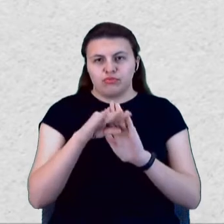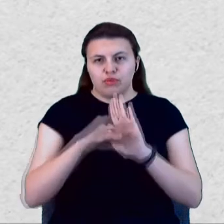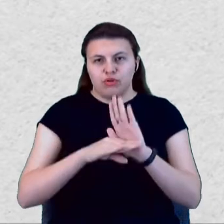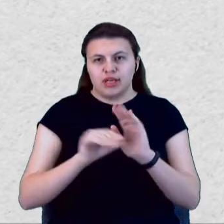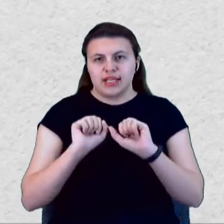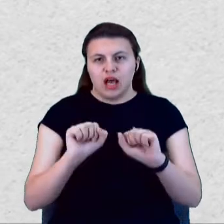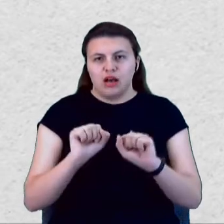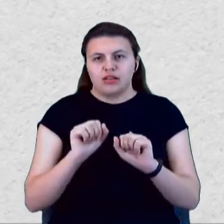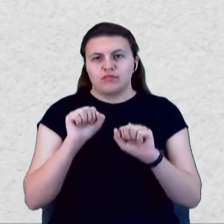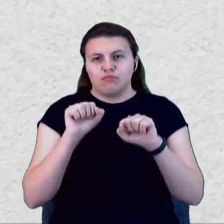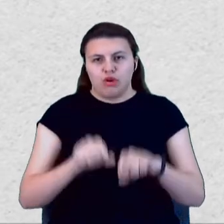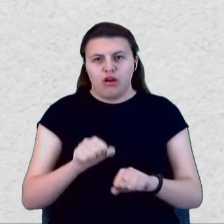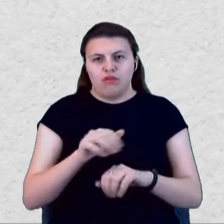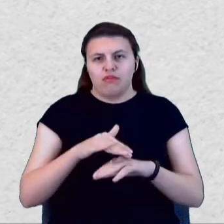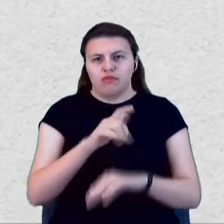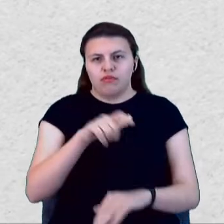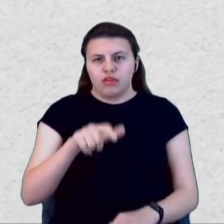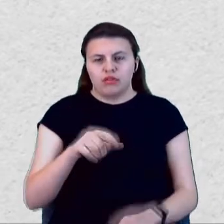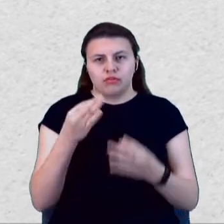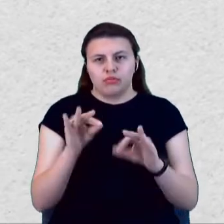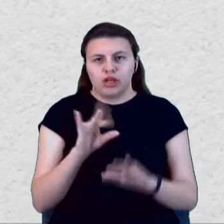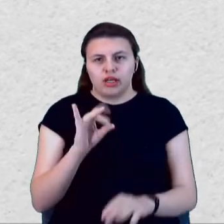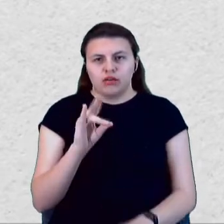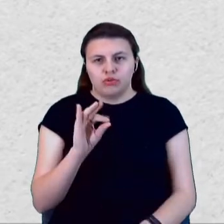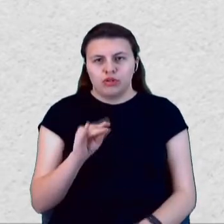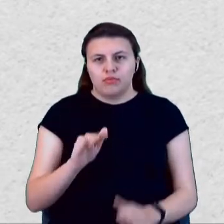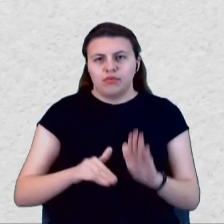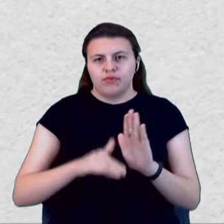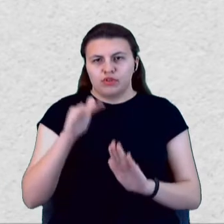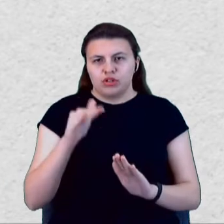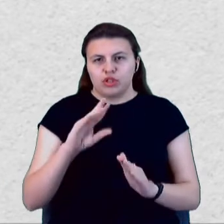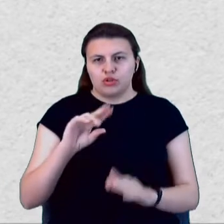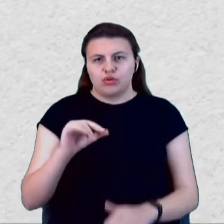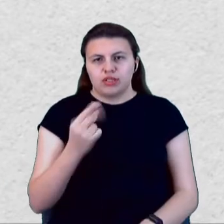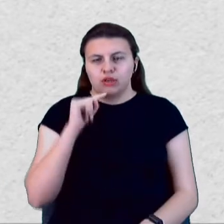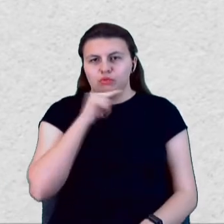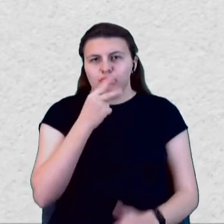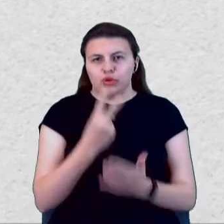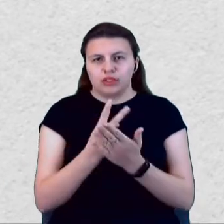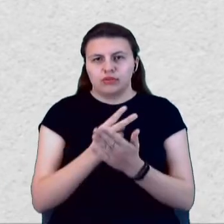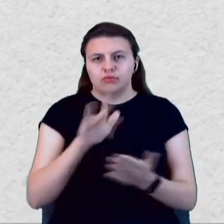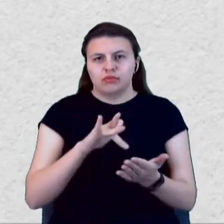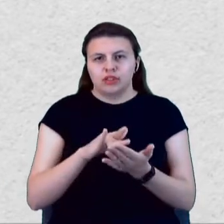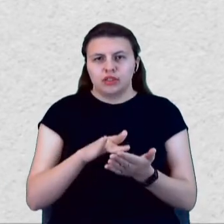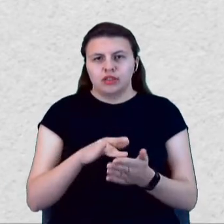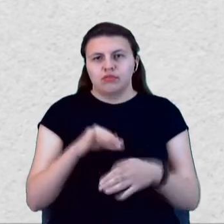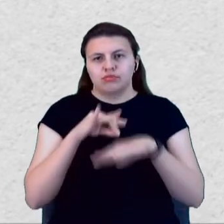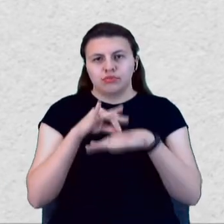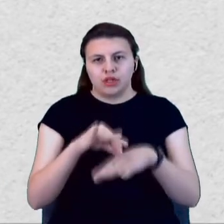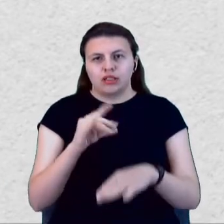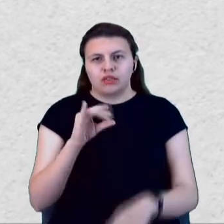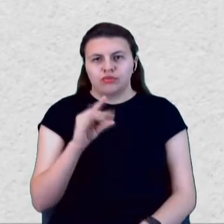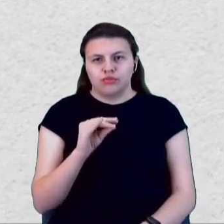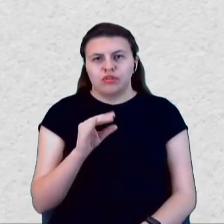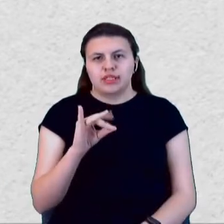громадян і недопущення радикалізму, підвищення соціально-економічних показників міста, сприяння впровадженню альтернативної системи